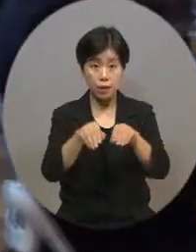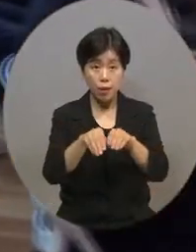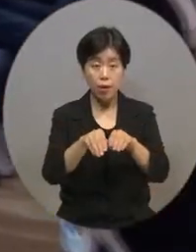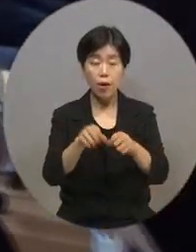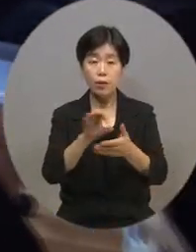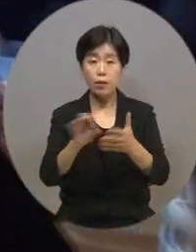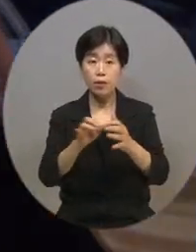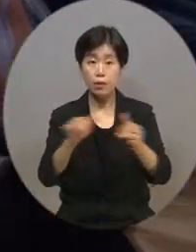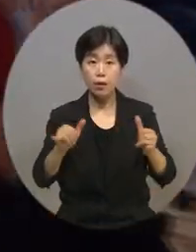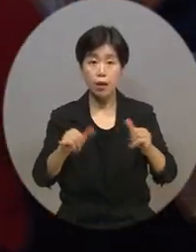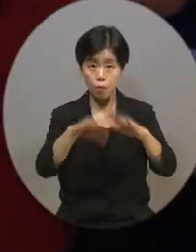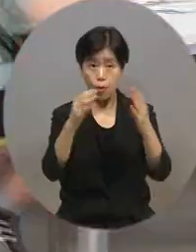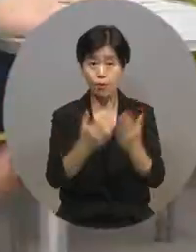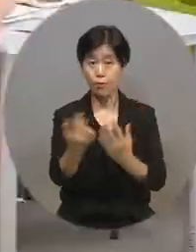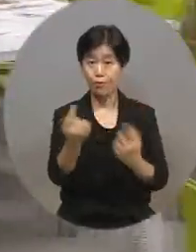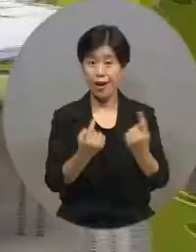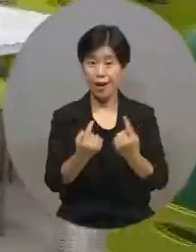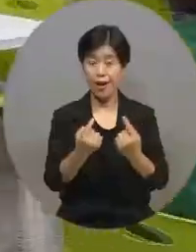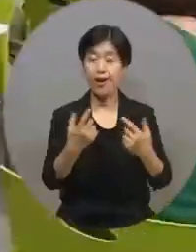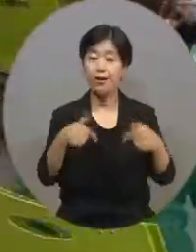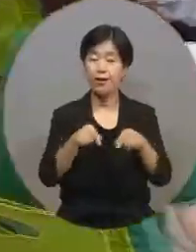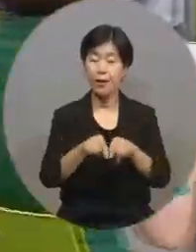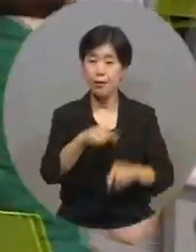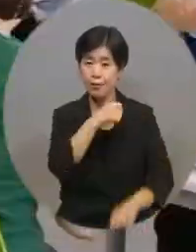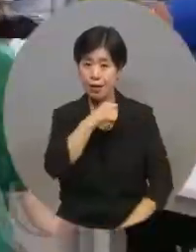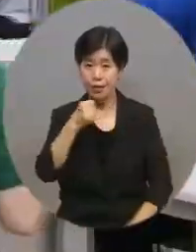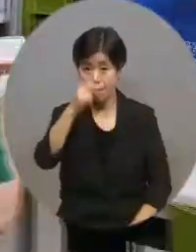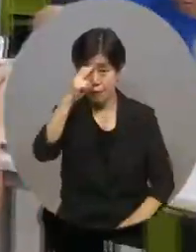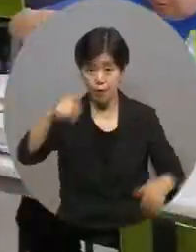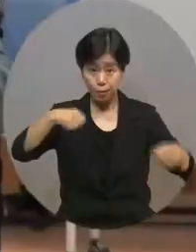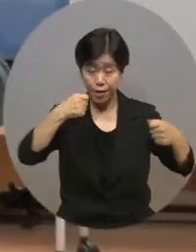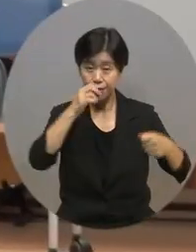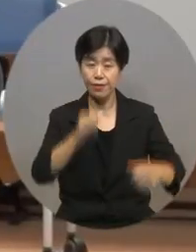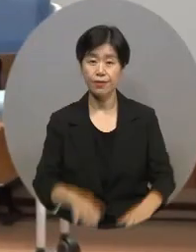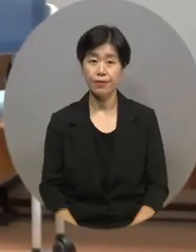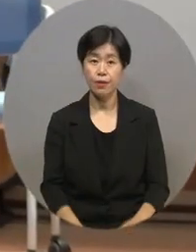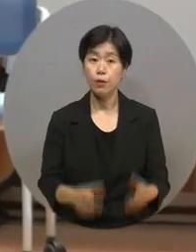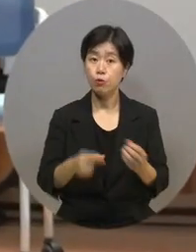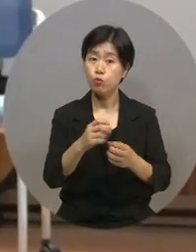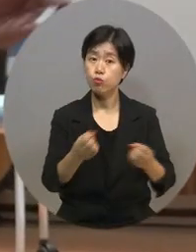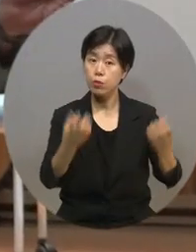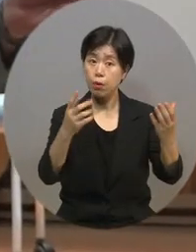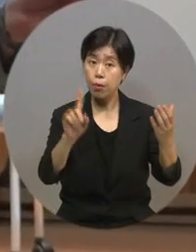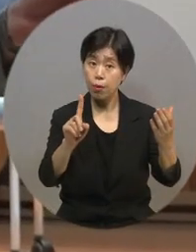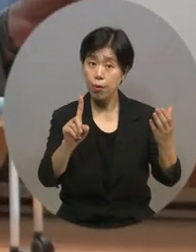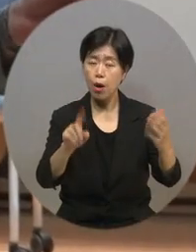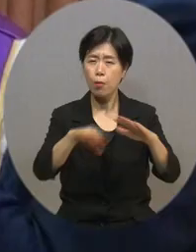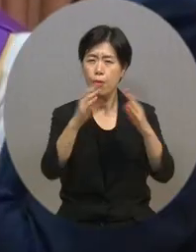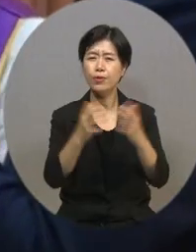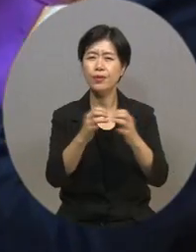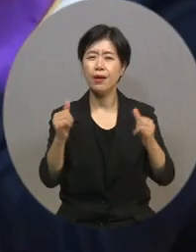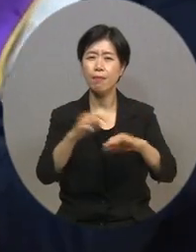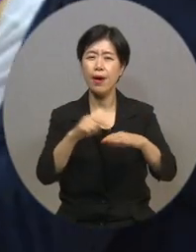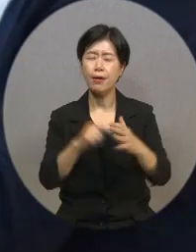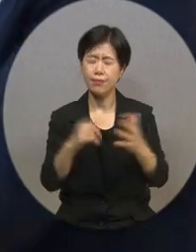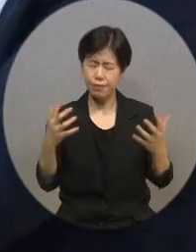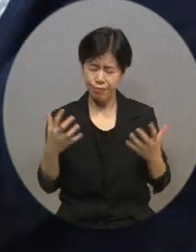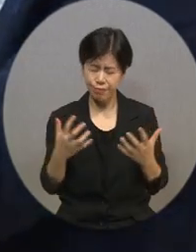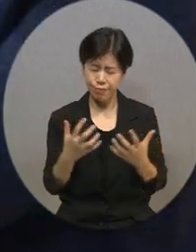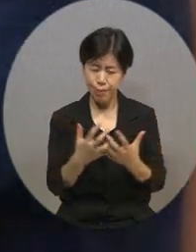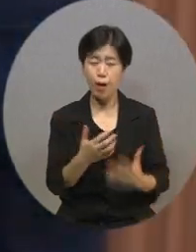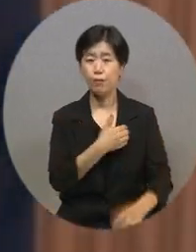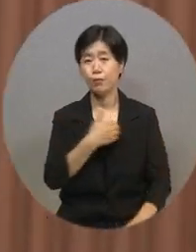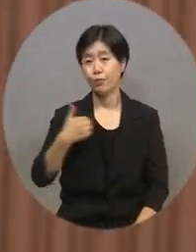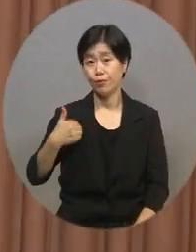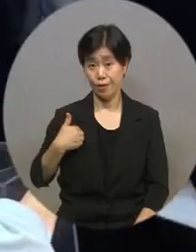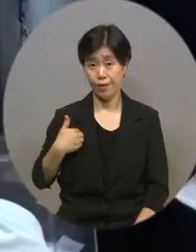참여해 즐기며 맛있는 점심도 함께합니다. 추석, 모두가 풍성하기를 기원하는 우리의 명절을